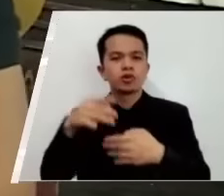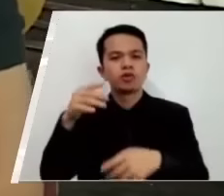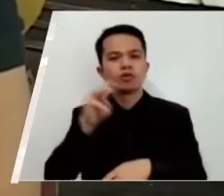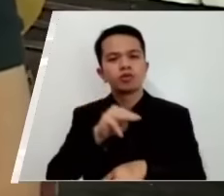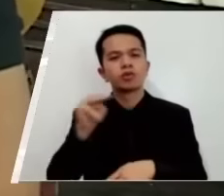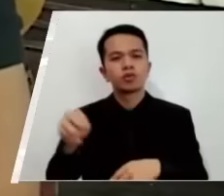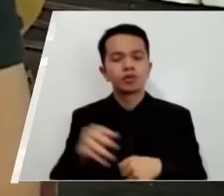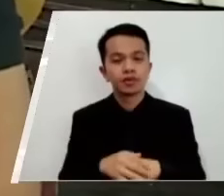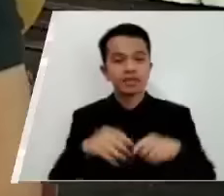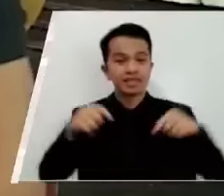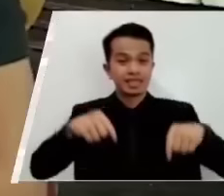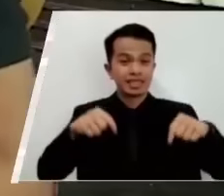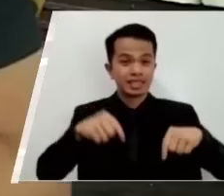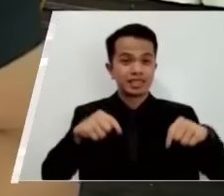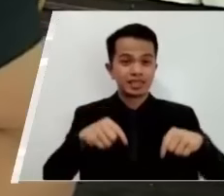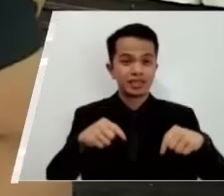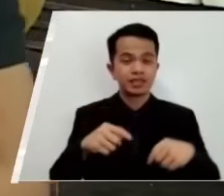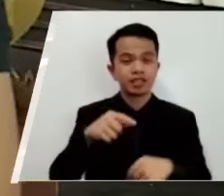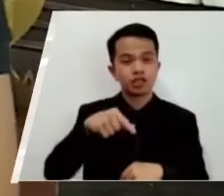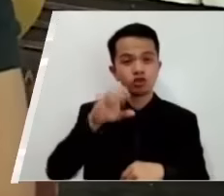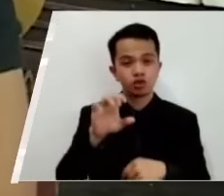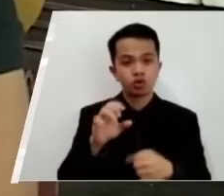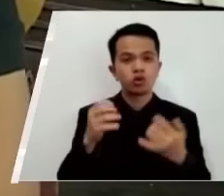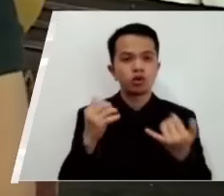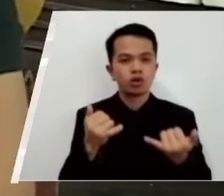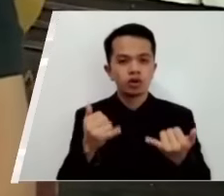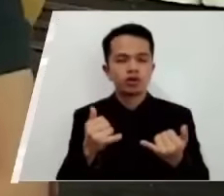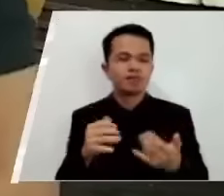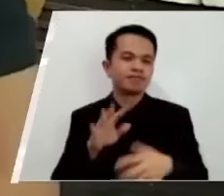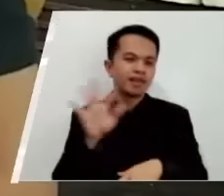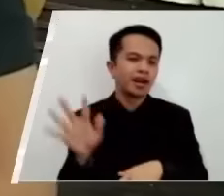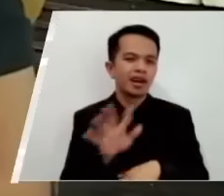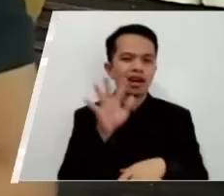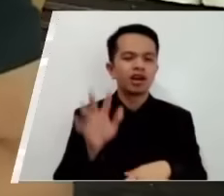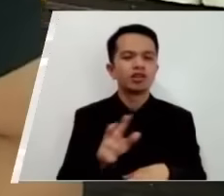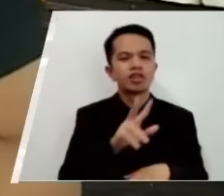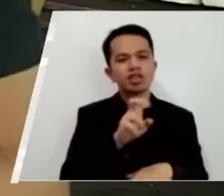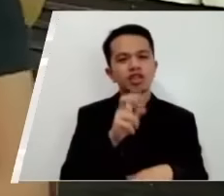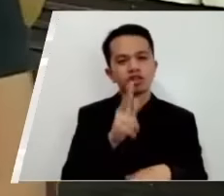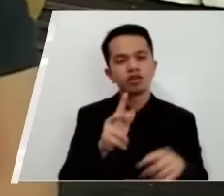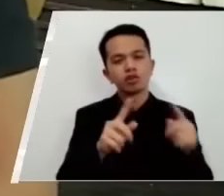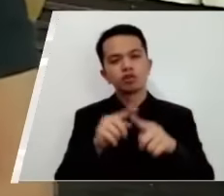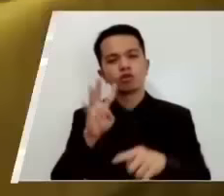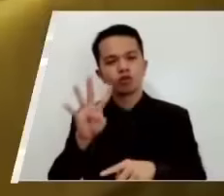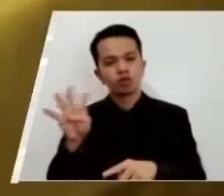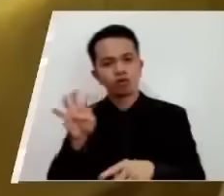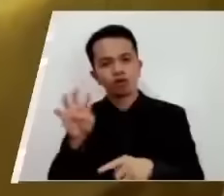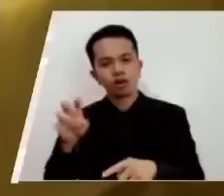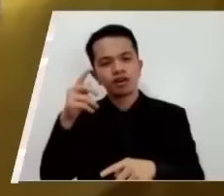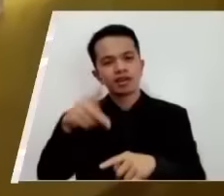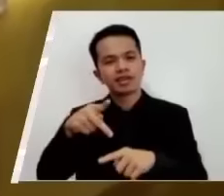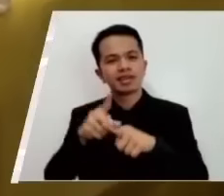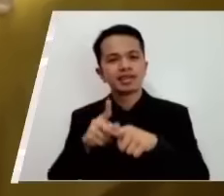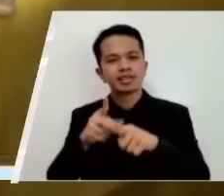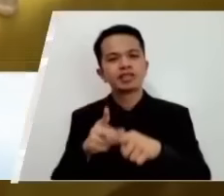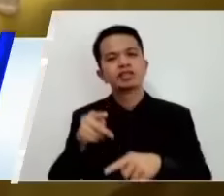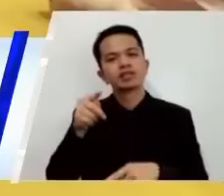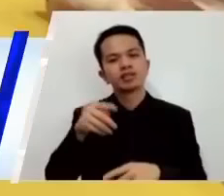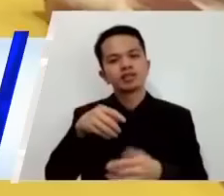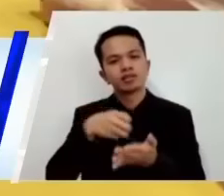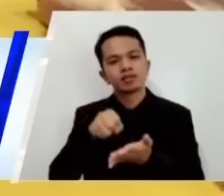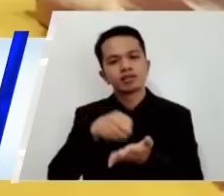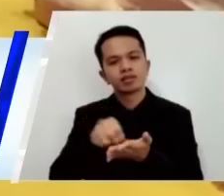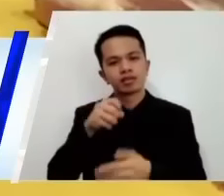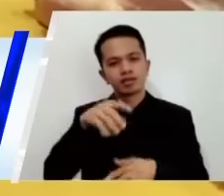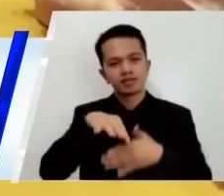Mega Q-Mart sa Quezon City, naglalaro sa 330 hanggang 400 pesos ang kada kilo ng baboy. Sa kabila naman ng mga hamon